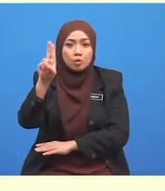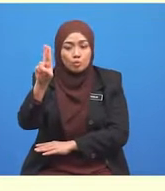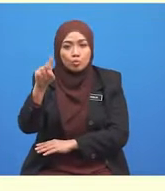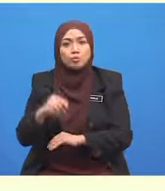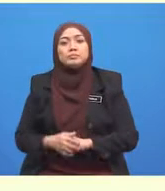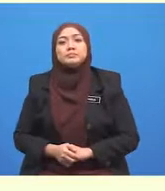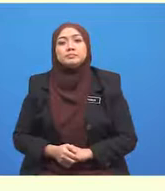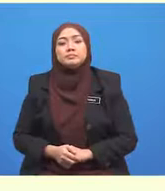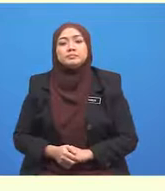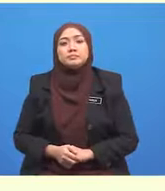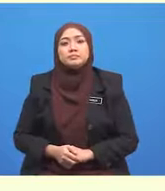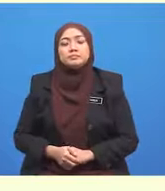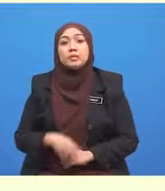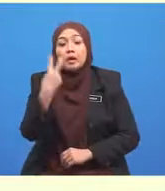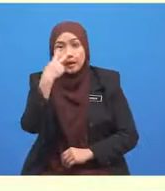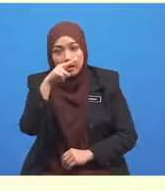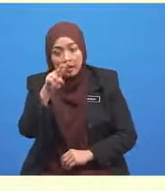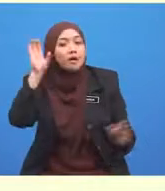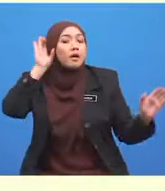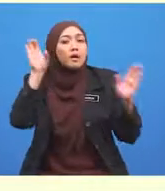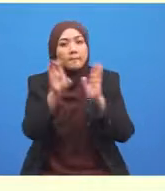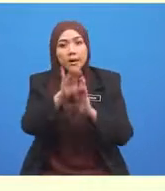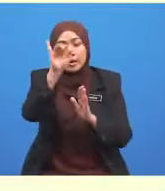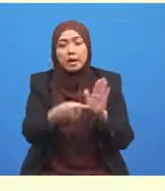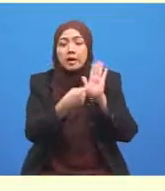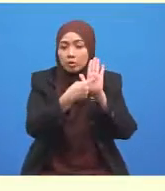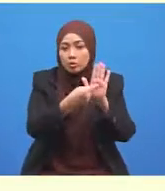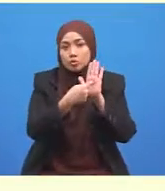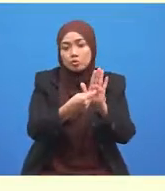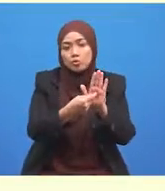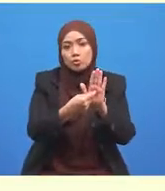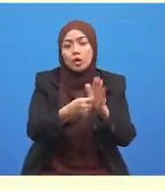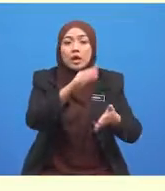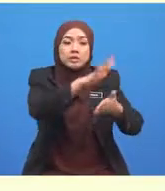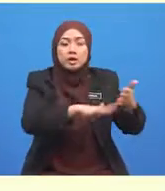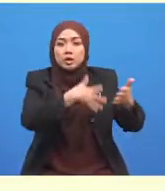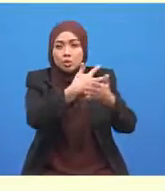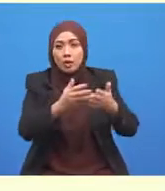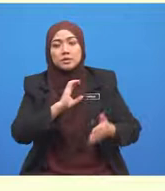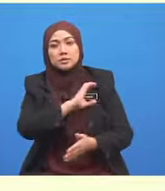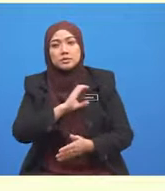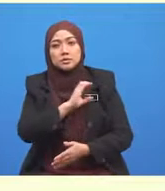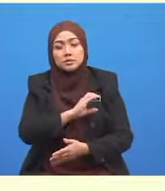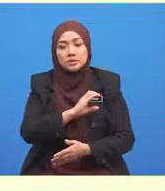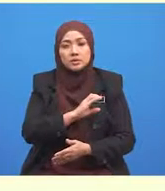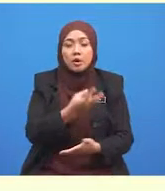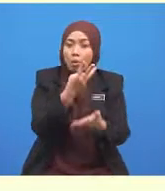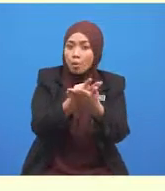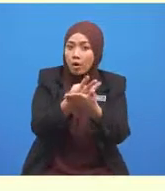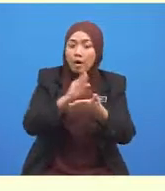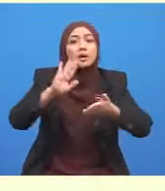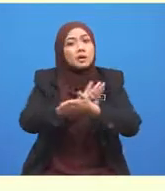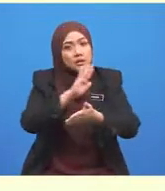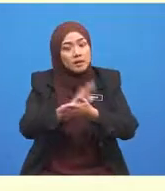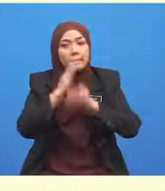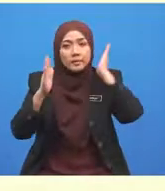Di sini, cikgu kongsikan bersama murid-murid jadual ciri-ciri wang kertas Malaysia